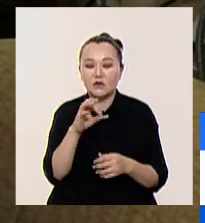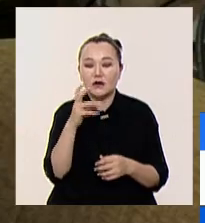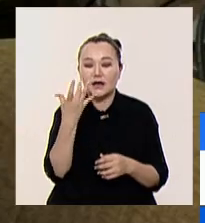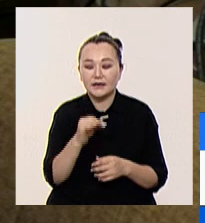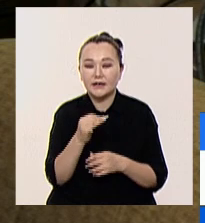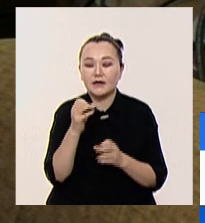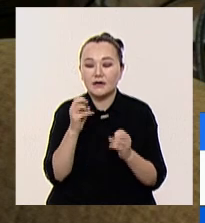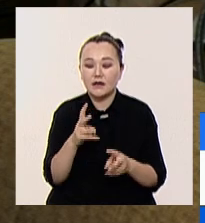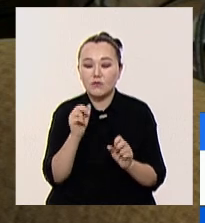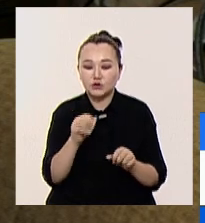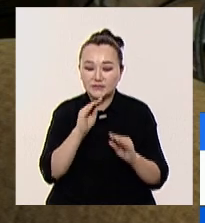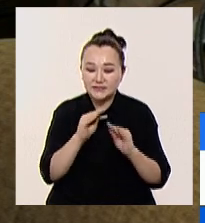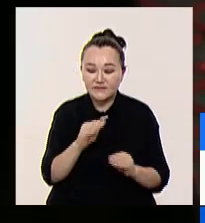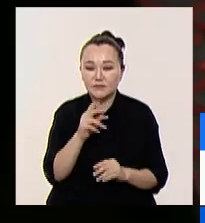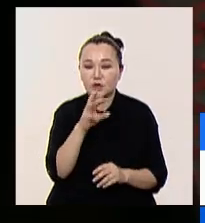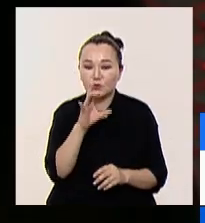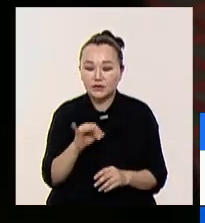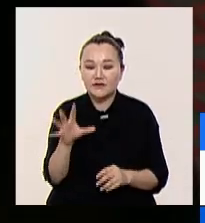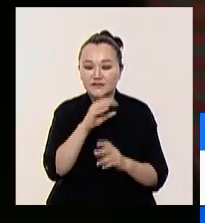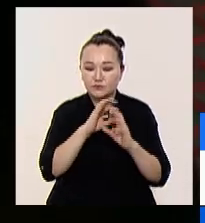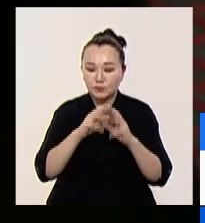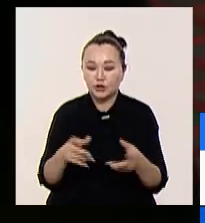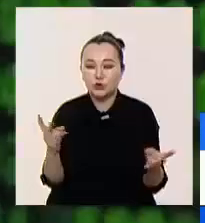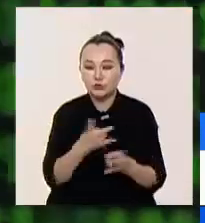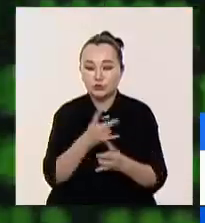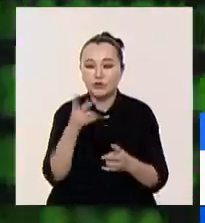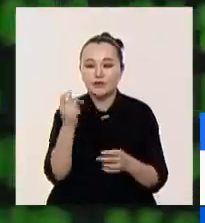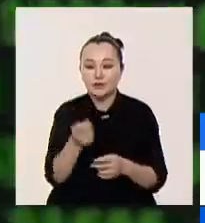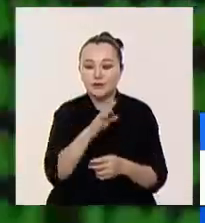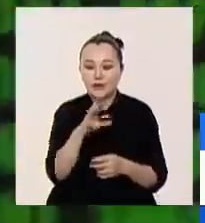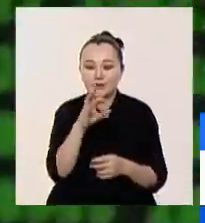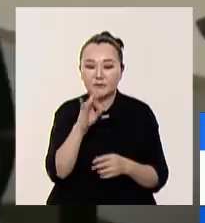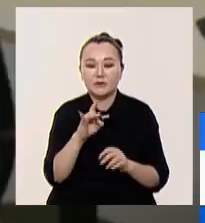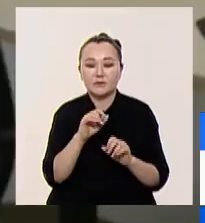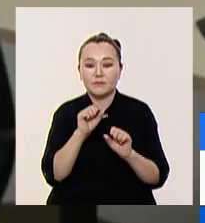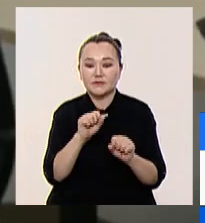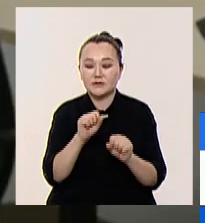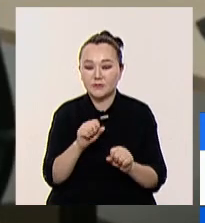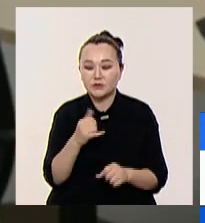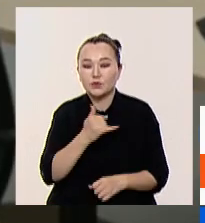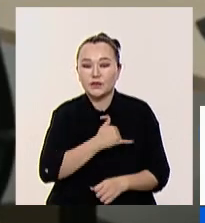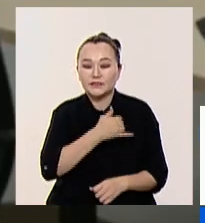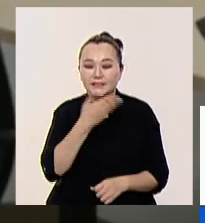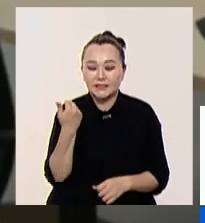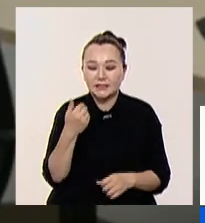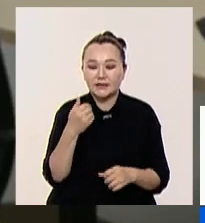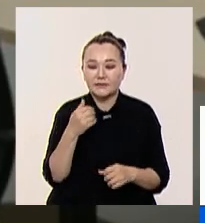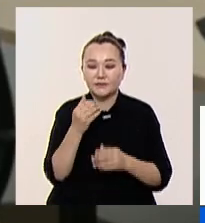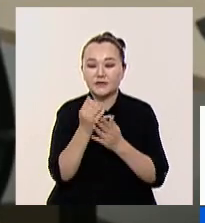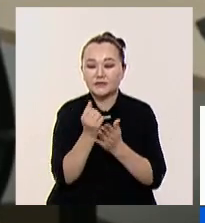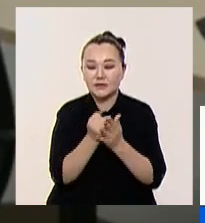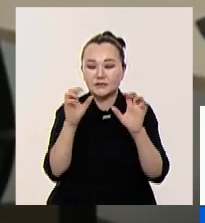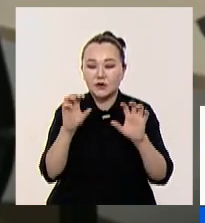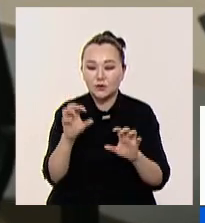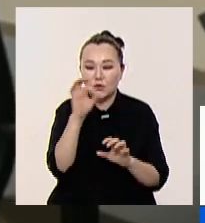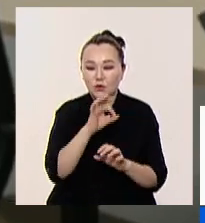то время как можно создавать продукты, нужные всему миру. Немало прорех в кибербезопасности. У нас нет детального закона о